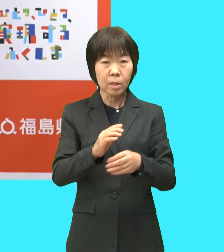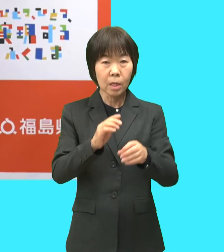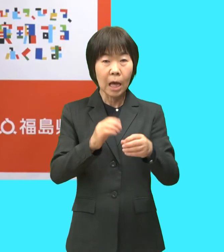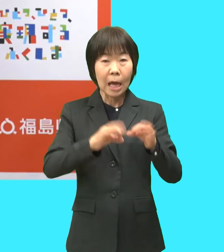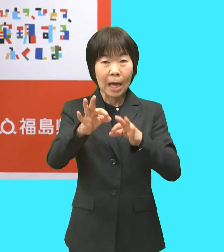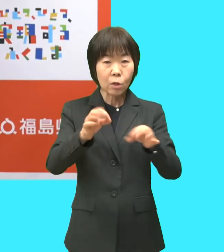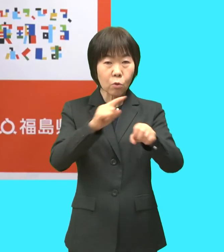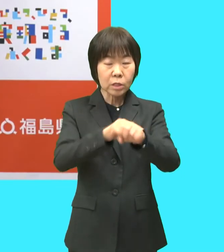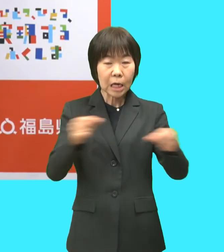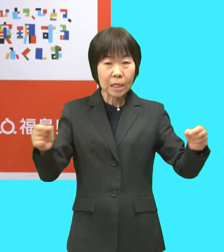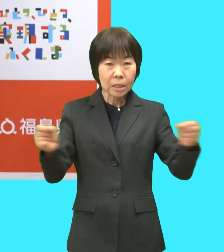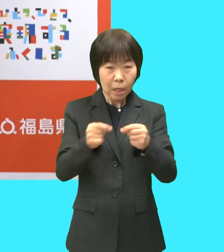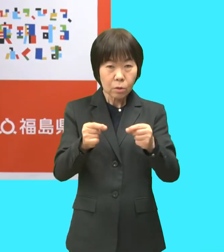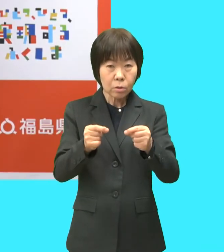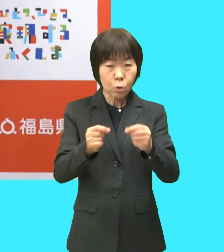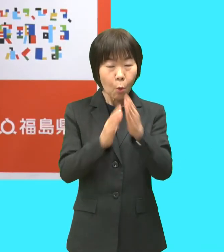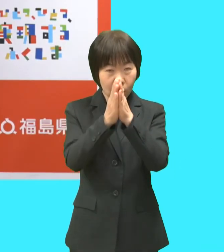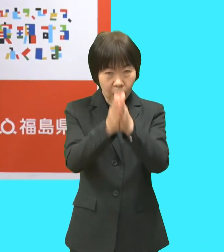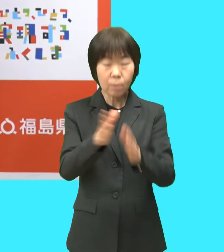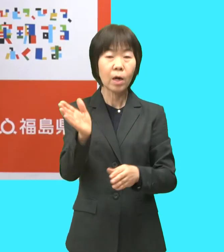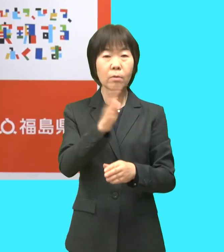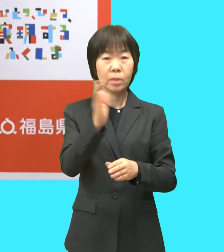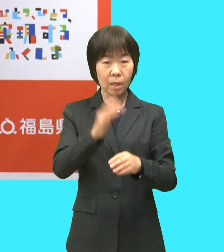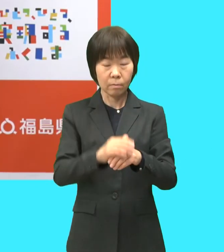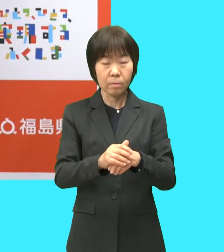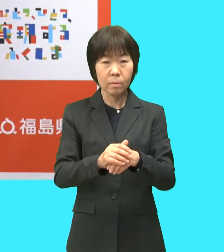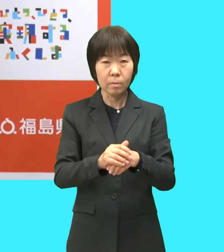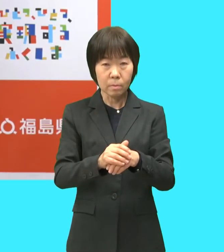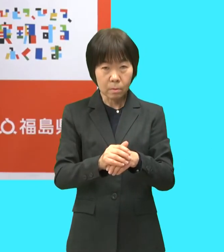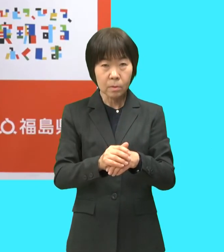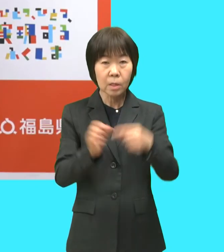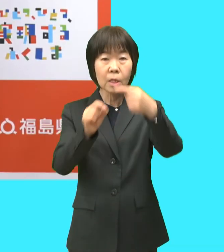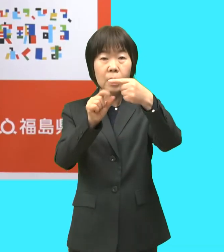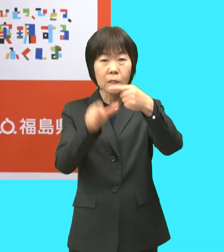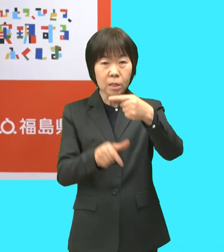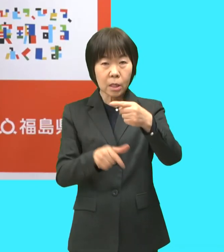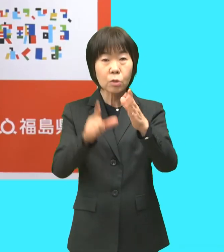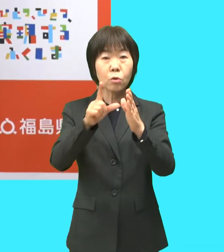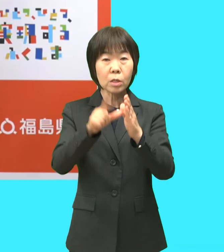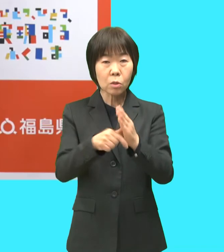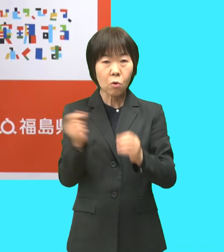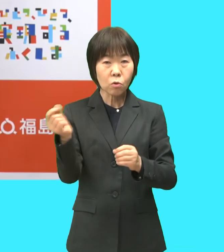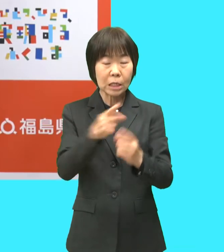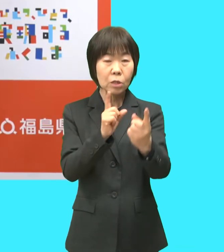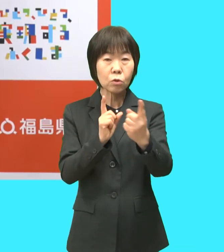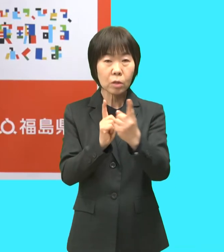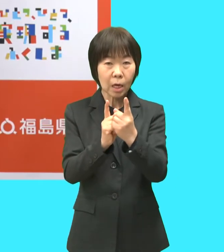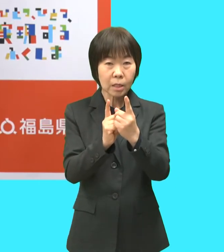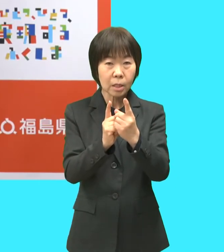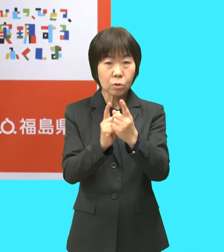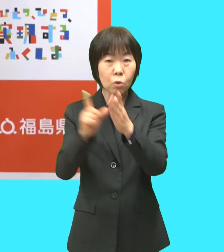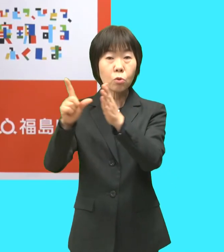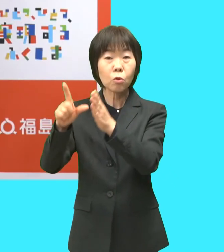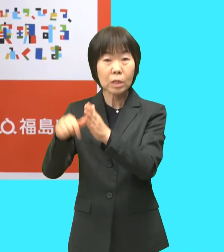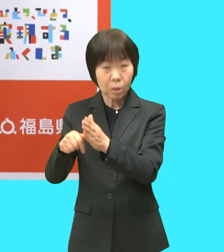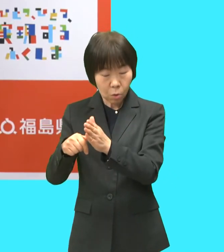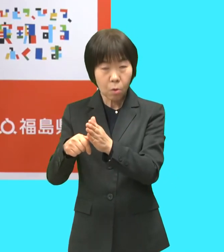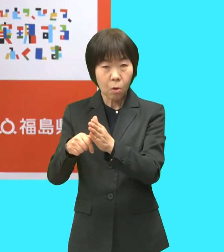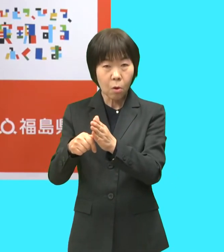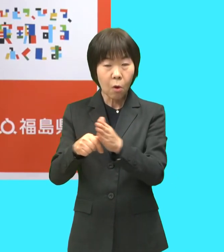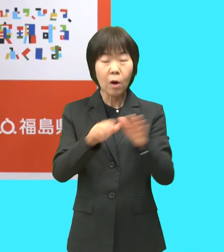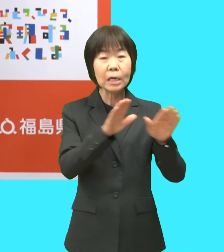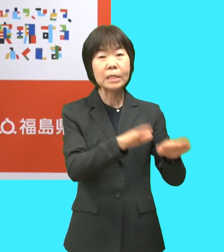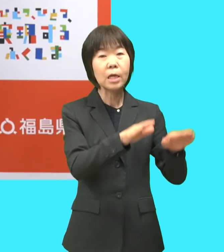している状況ではありません。したがってやはり1月段階の緊急対策を講じたときと現時点